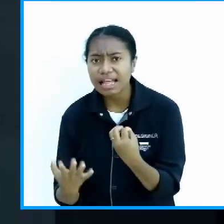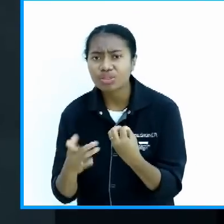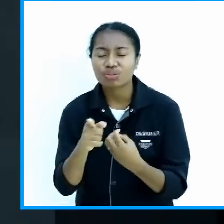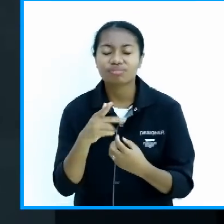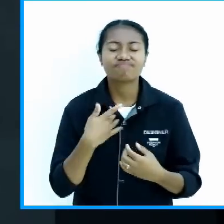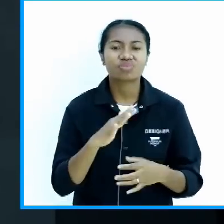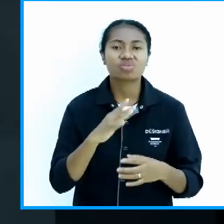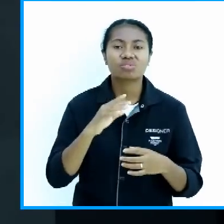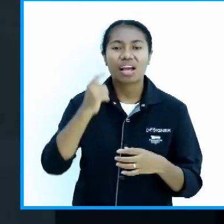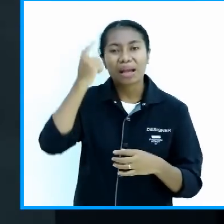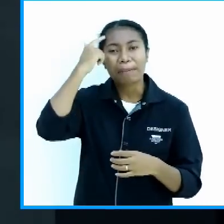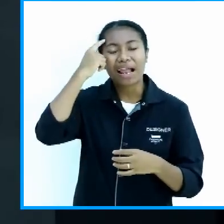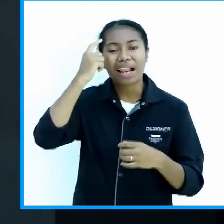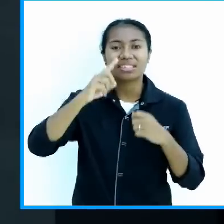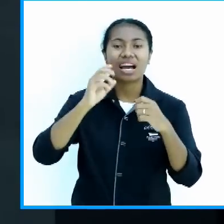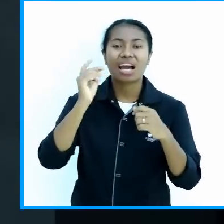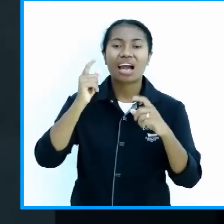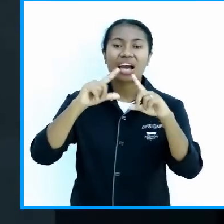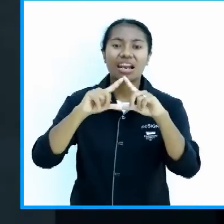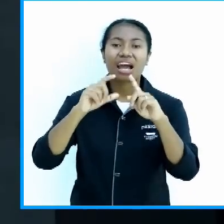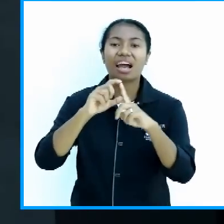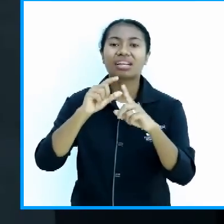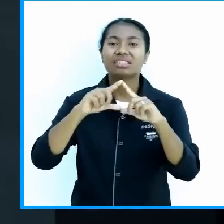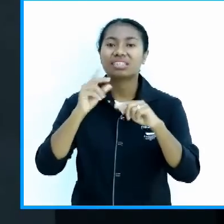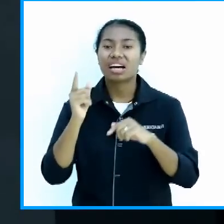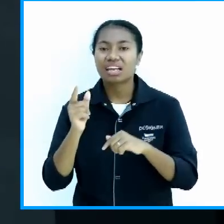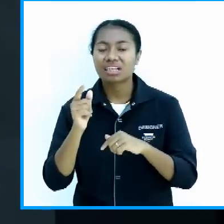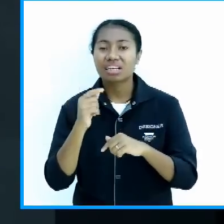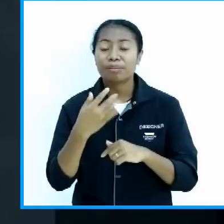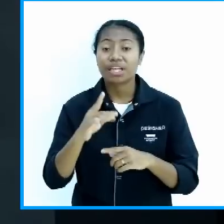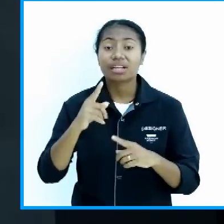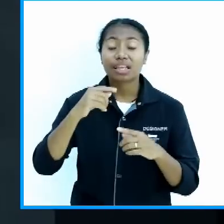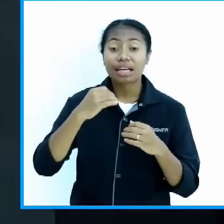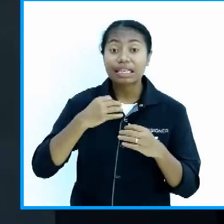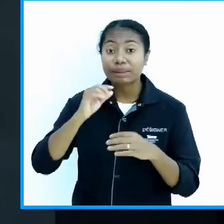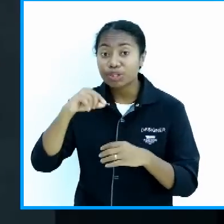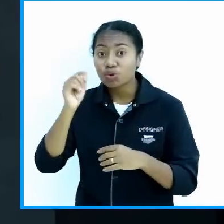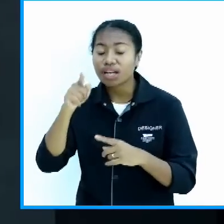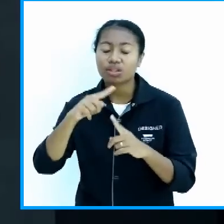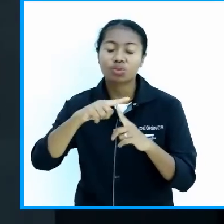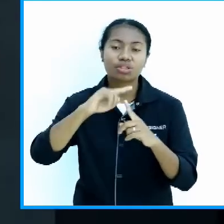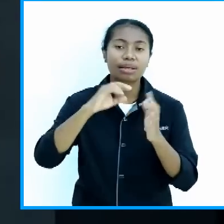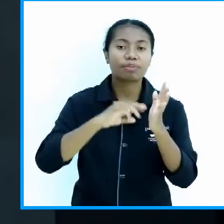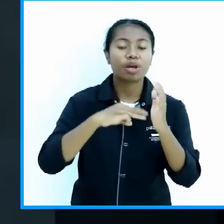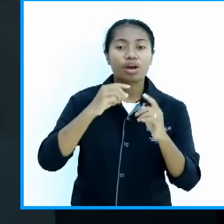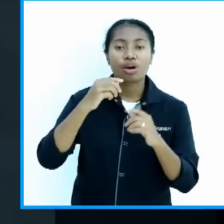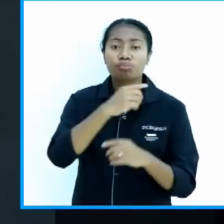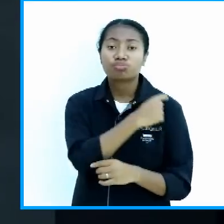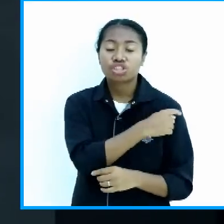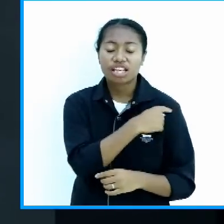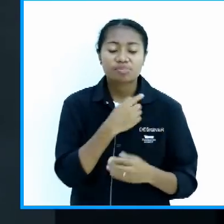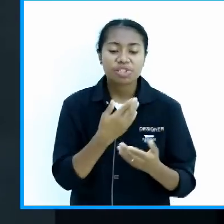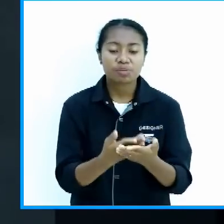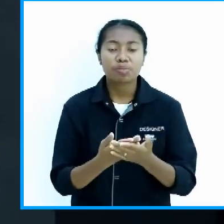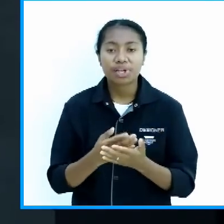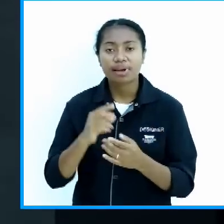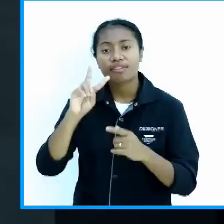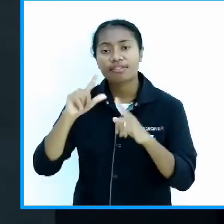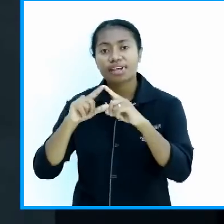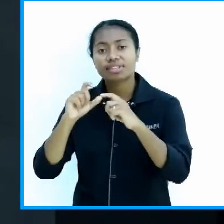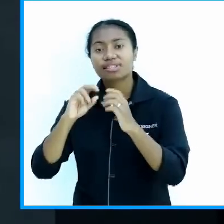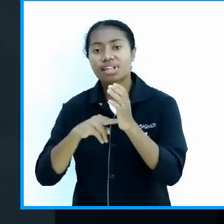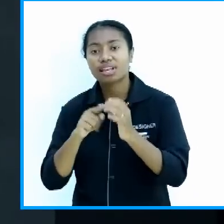Kebetulan saat tim puskesmas datang kasih vaksin, jadi dibilang dia ensefalitis karena vaksin, padahal karena jatuh.